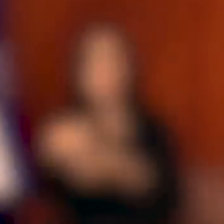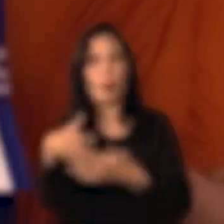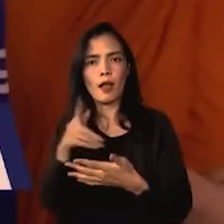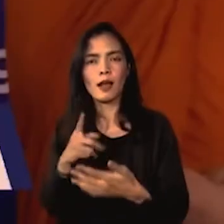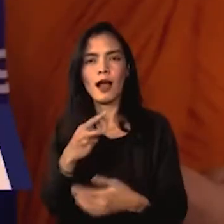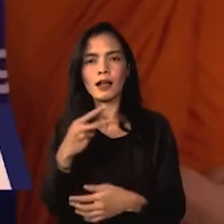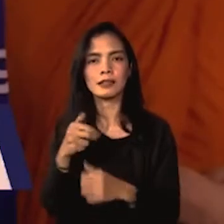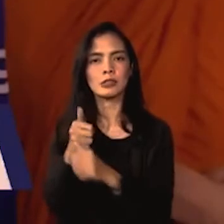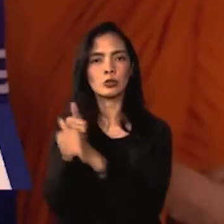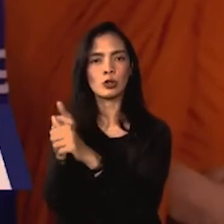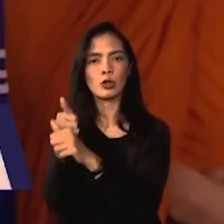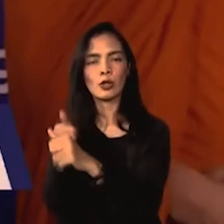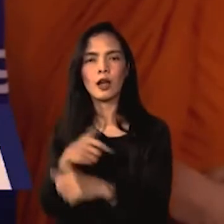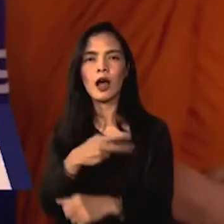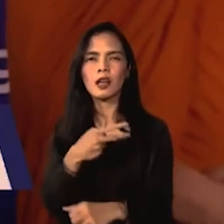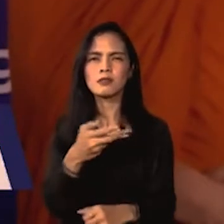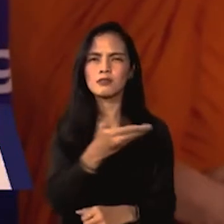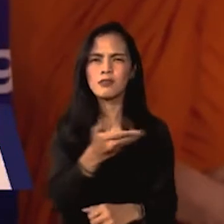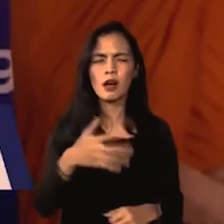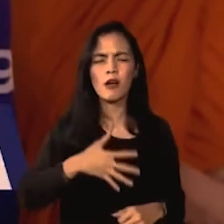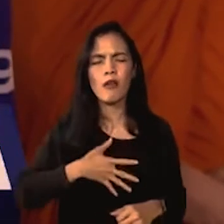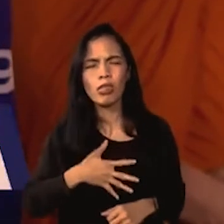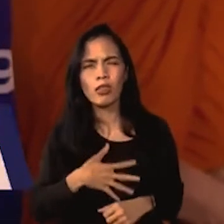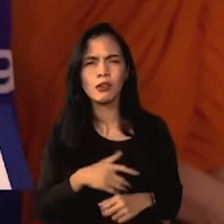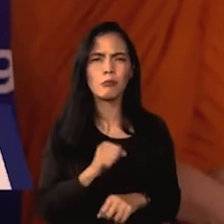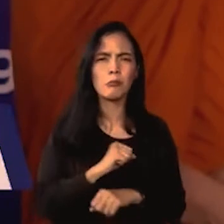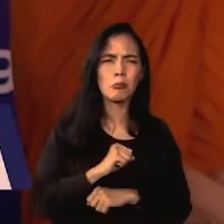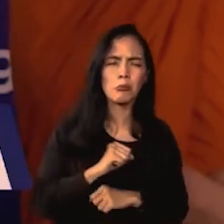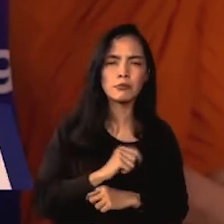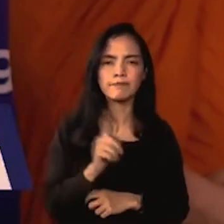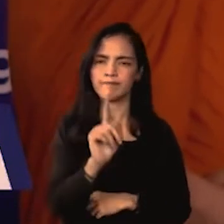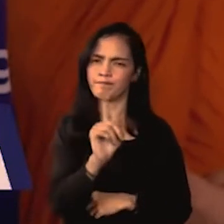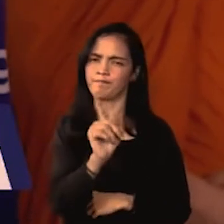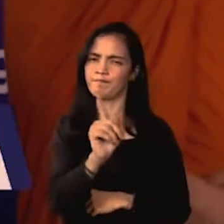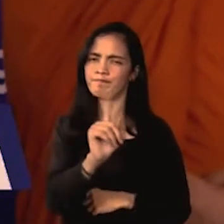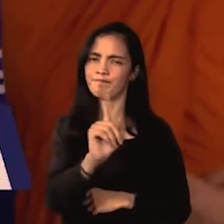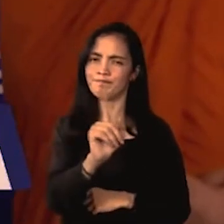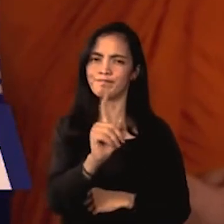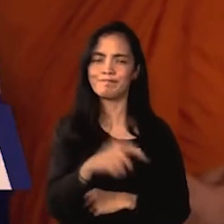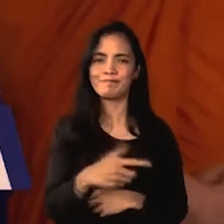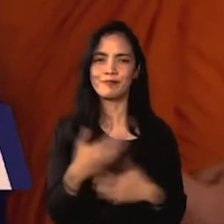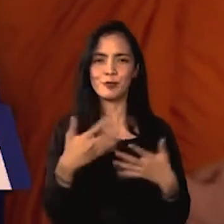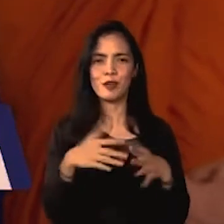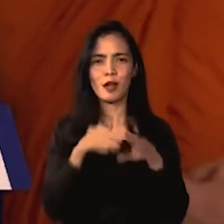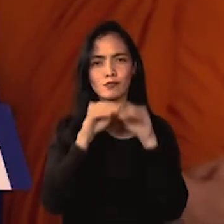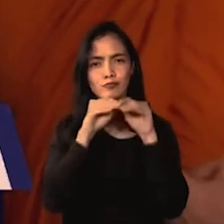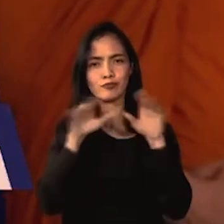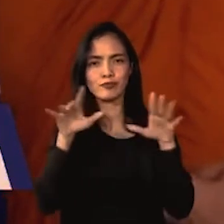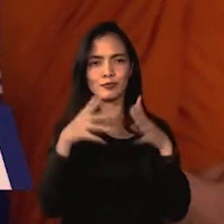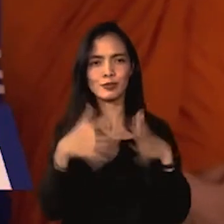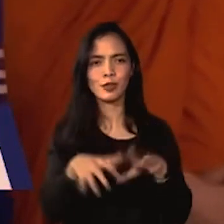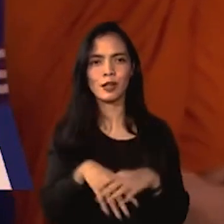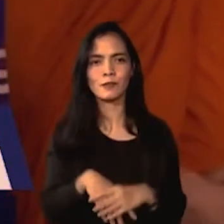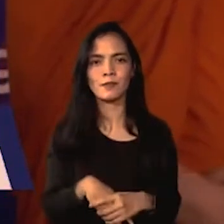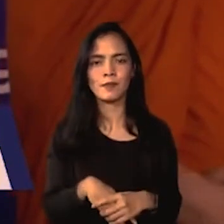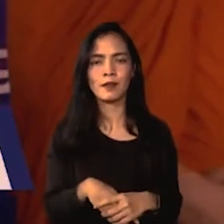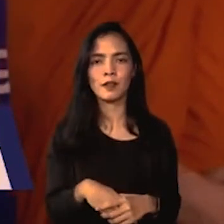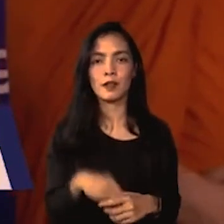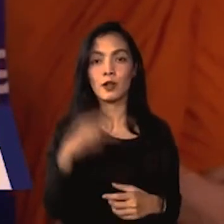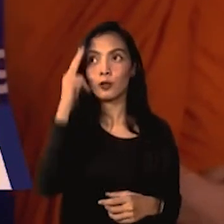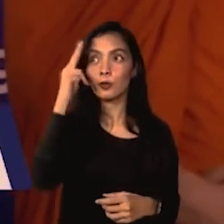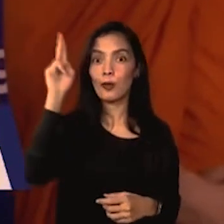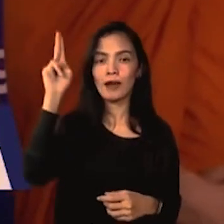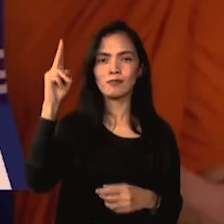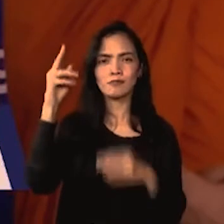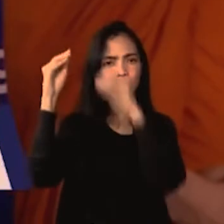ya. Jangan pernah khawatir, jangan pernah takut. Itu saja kesaksian saya, ya. Tuhan memberkati